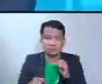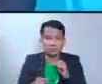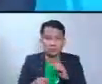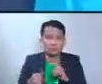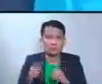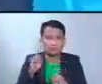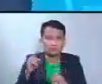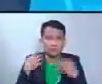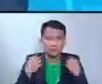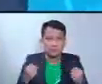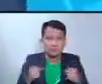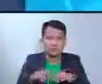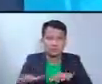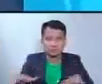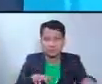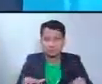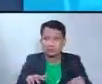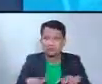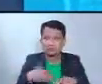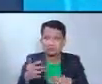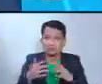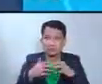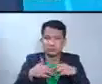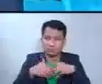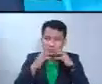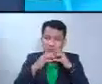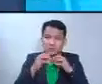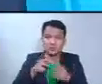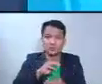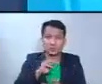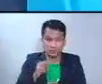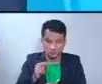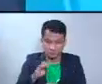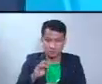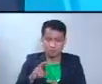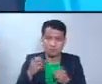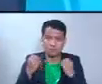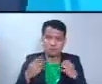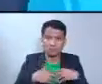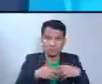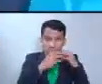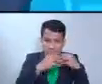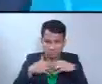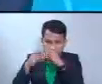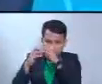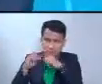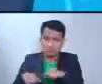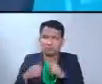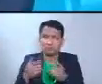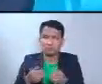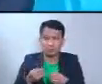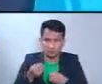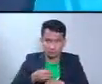Big One. Dahil sa dami ng istrukturang nakatayo sa Metro Manila, layunin ng drill na mahikayat